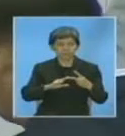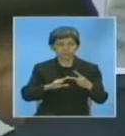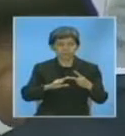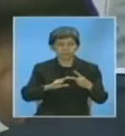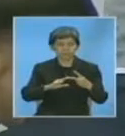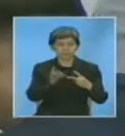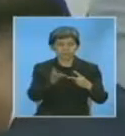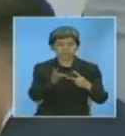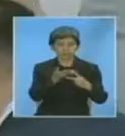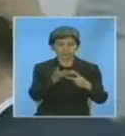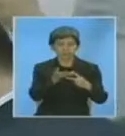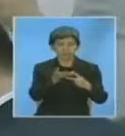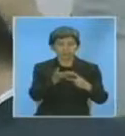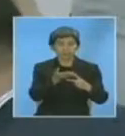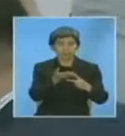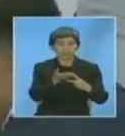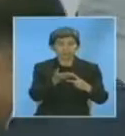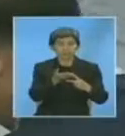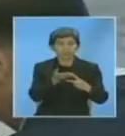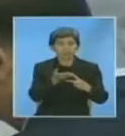จงรัก